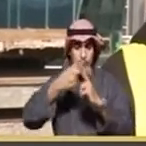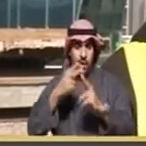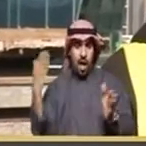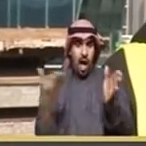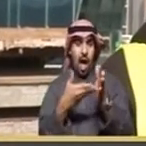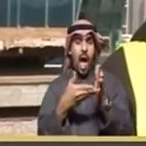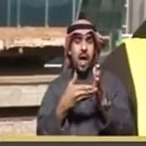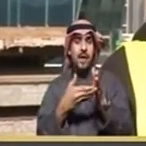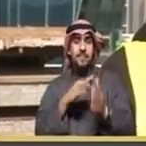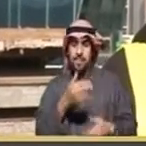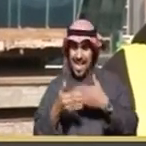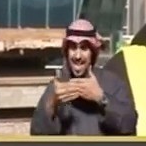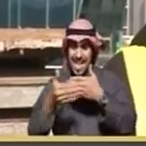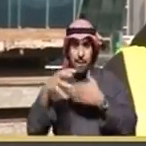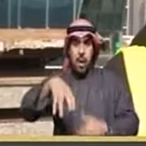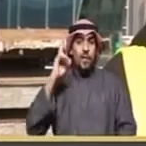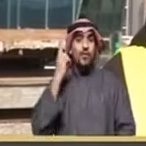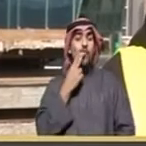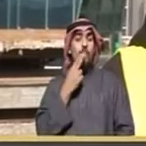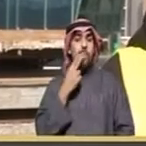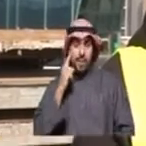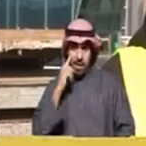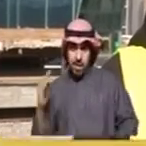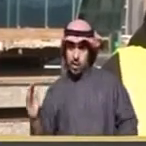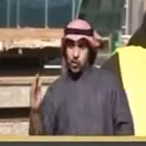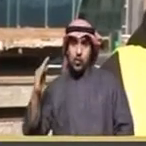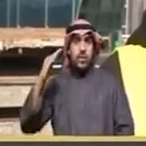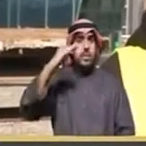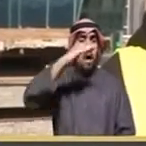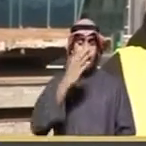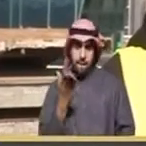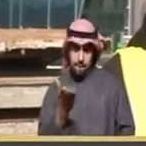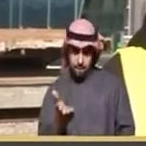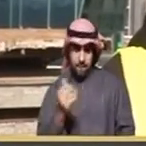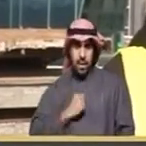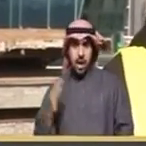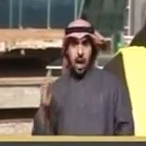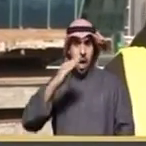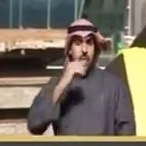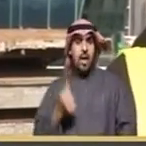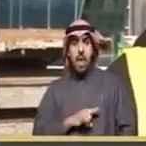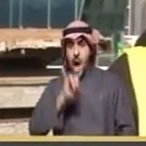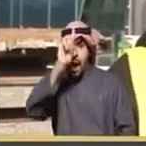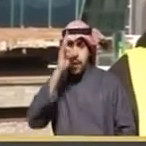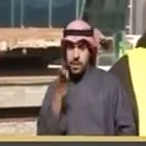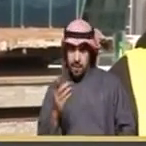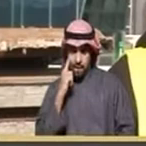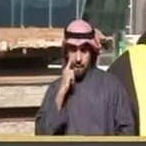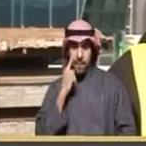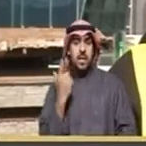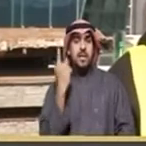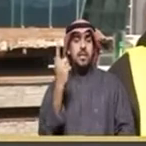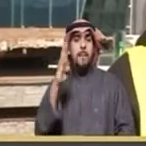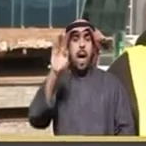غرناطة. يتكون هذا المشروع من جسر من طريق علوي رئيسي طوله 7.2